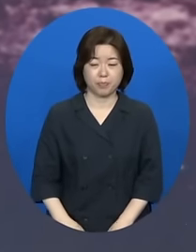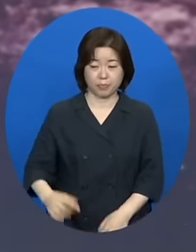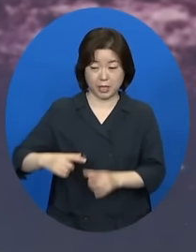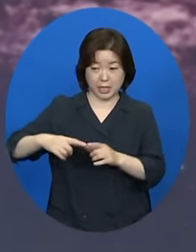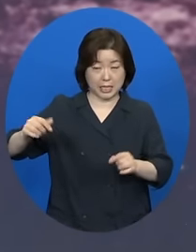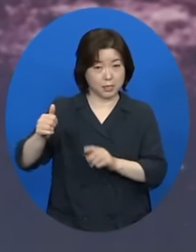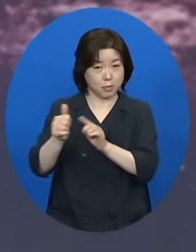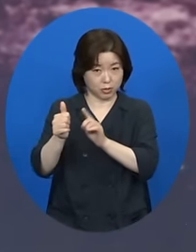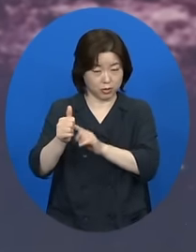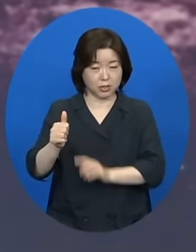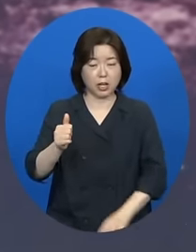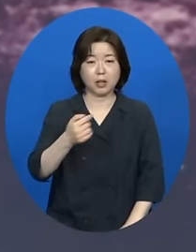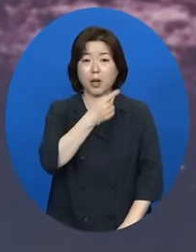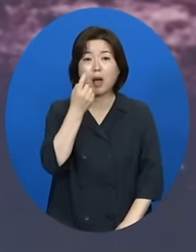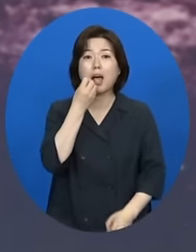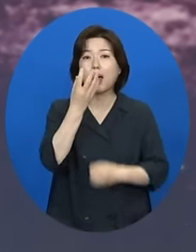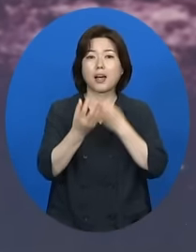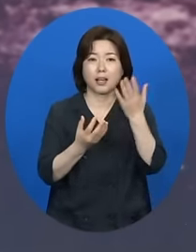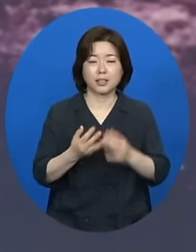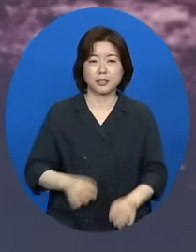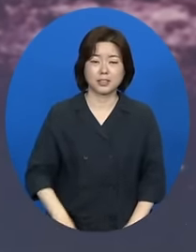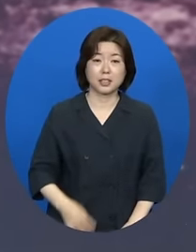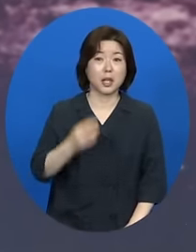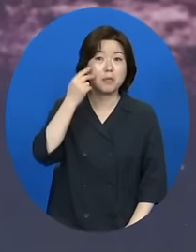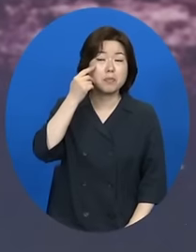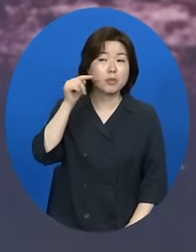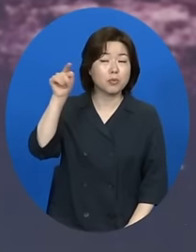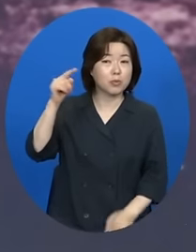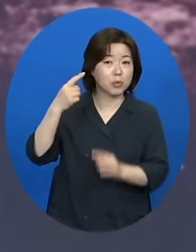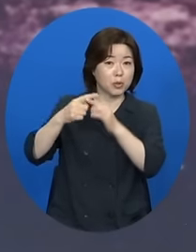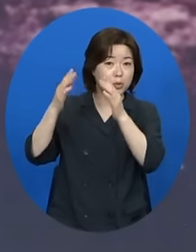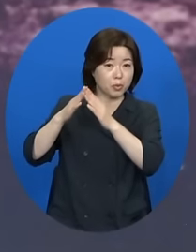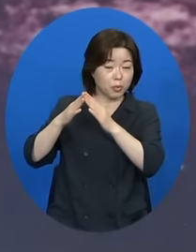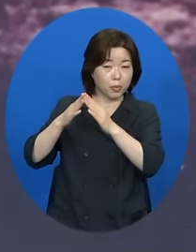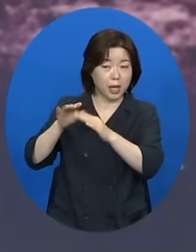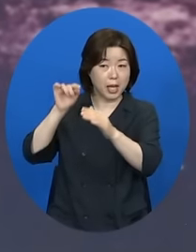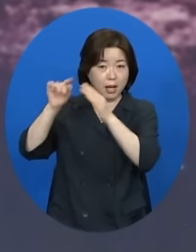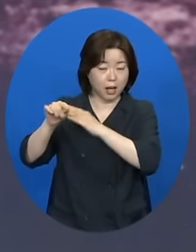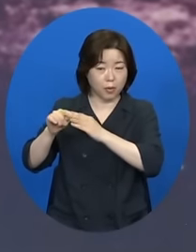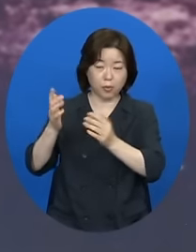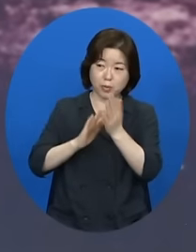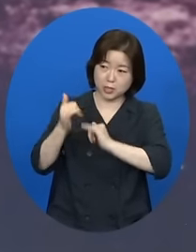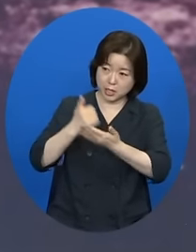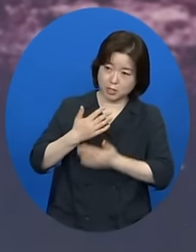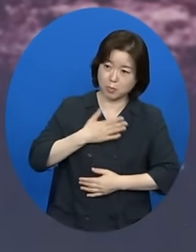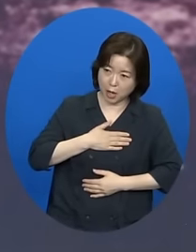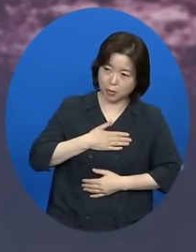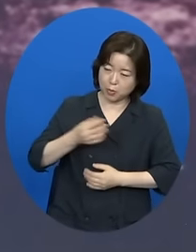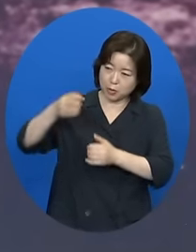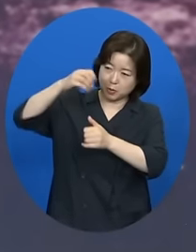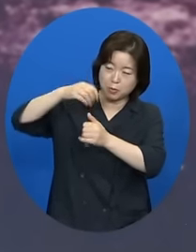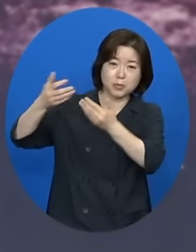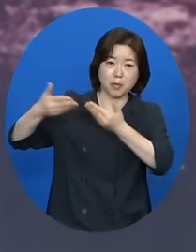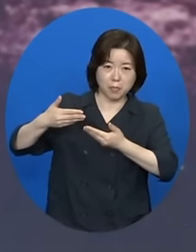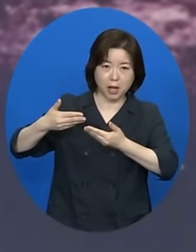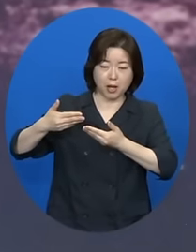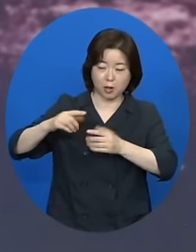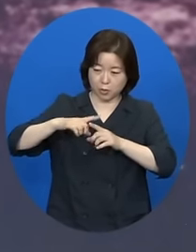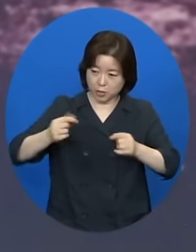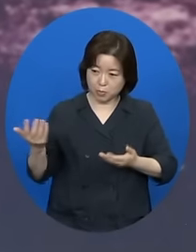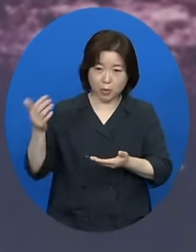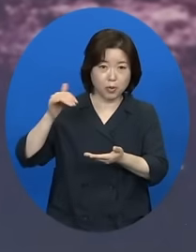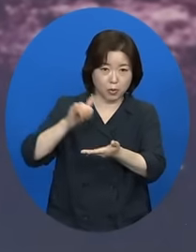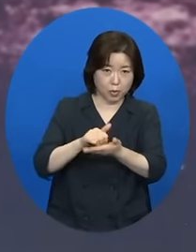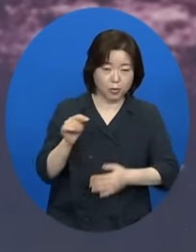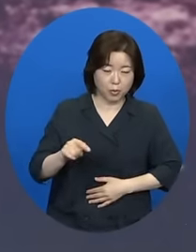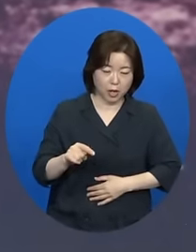간증을 하시는데 미국에서 이제 교회를 나갔다가 예수님을 알게 되고 거기 세례를 받고 일본에 돌아와서도 계속 신앙생을 하신 겁니다.